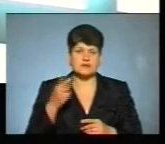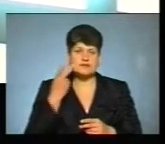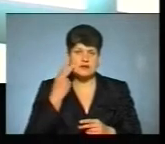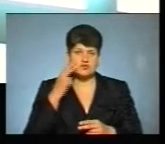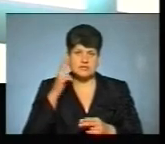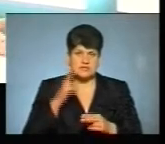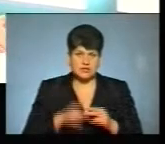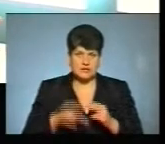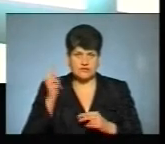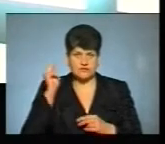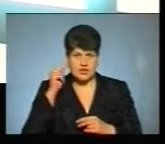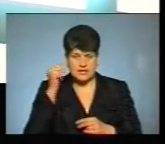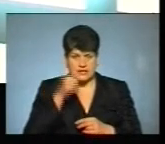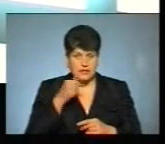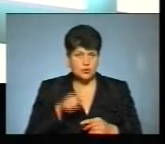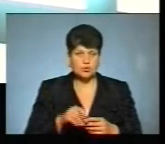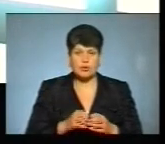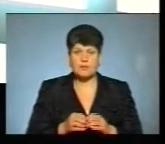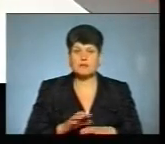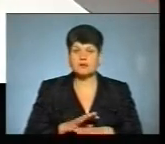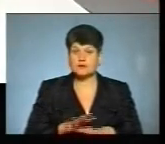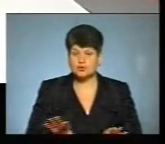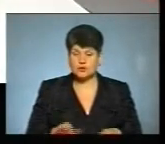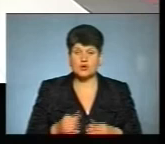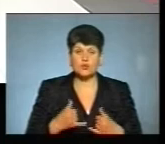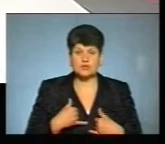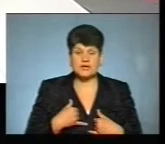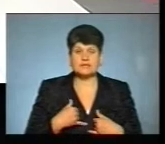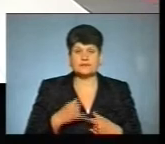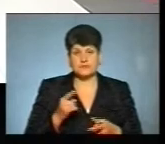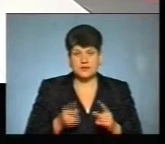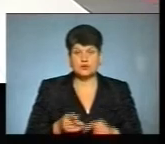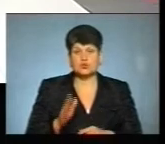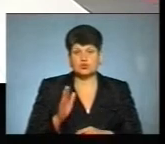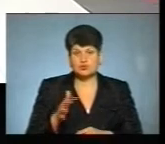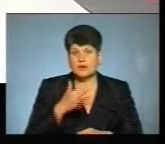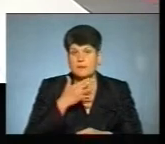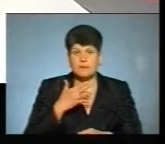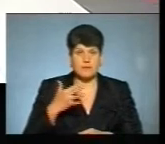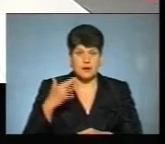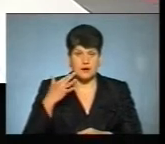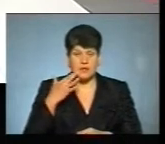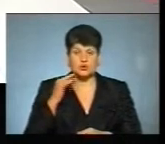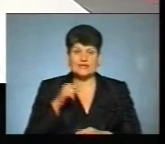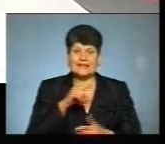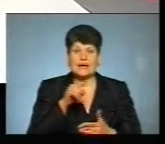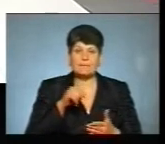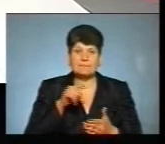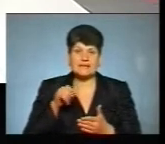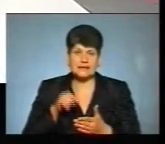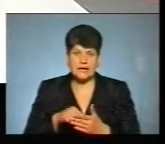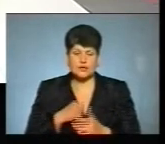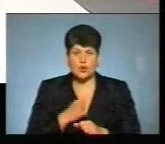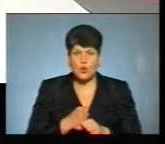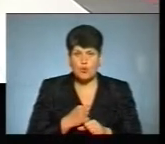закінчувався, навчальний рік. Тобто тут проблеми не буде. У нас насправді буде дуже багато таких питань робочих,